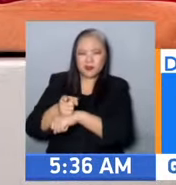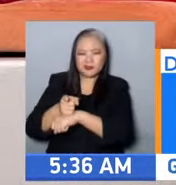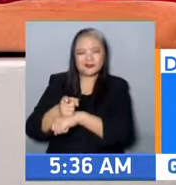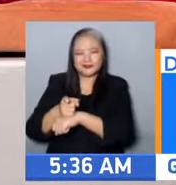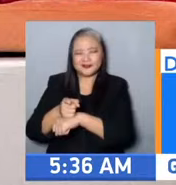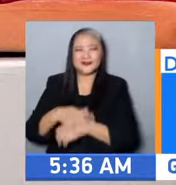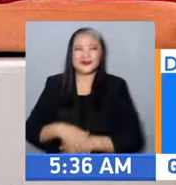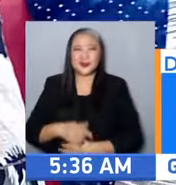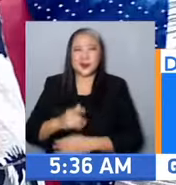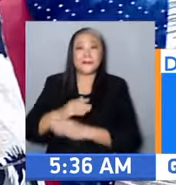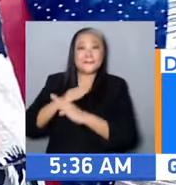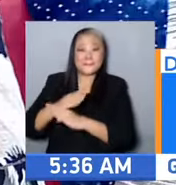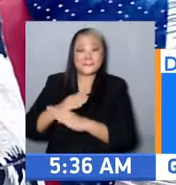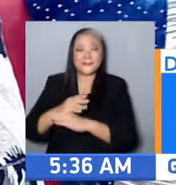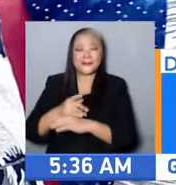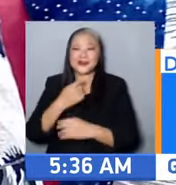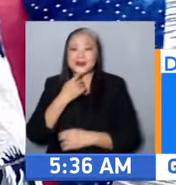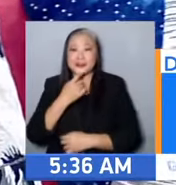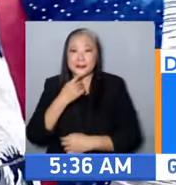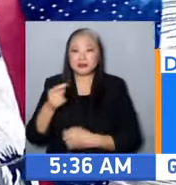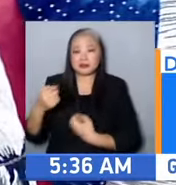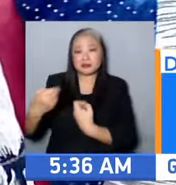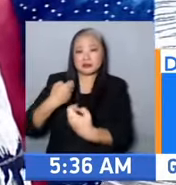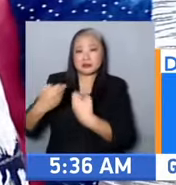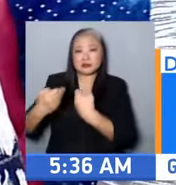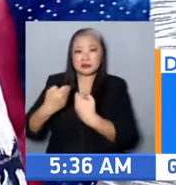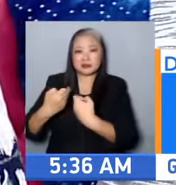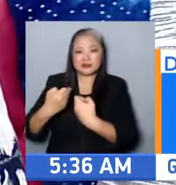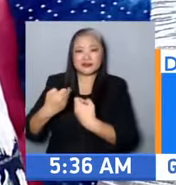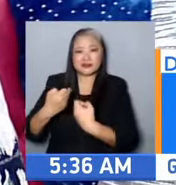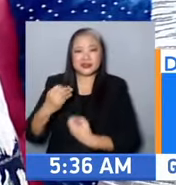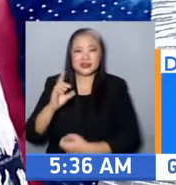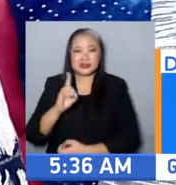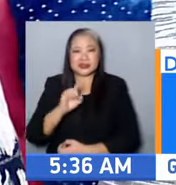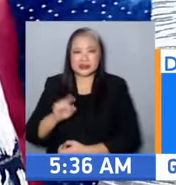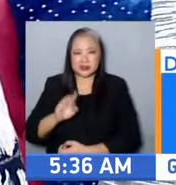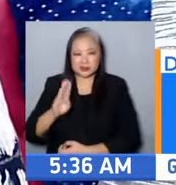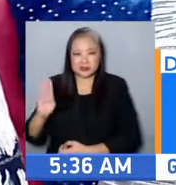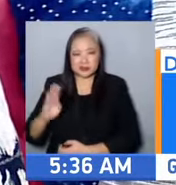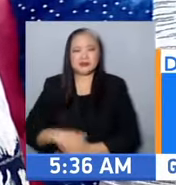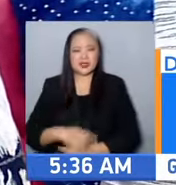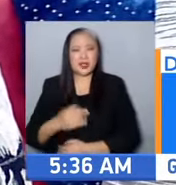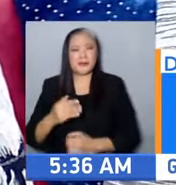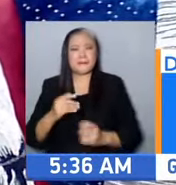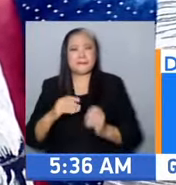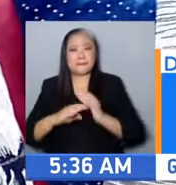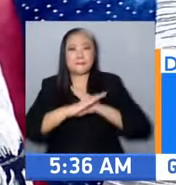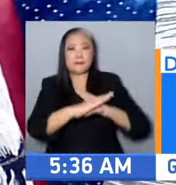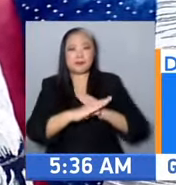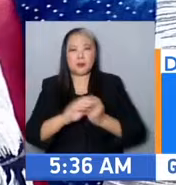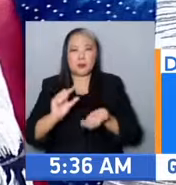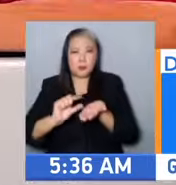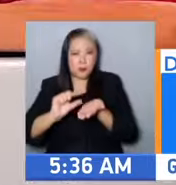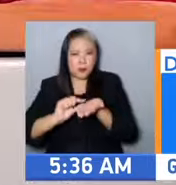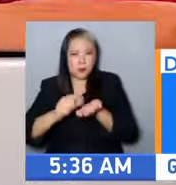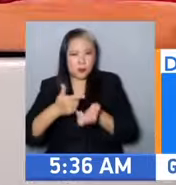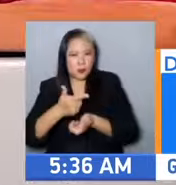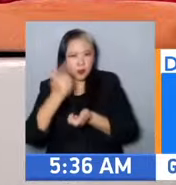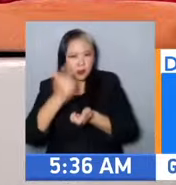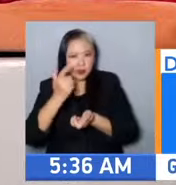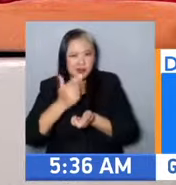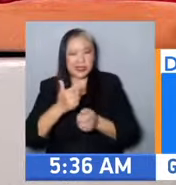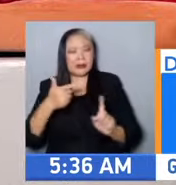sa DCBB bulletproof. Mm. Mukha naman. Mm-mm. At ina-upgrade ka. Parang bang tinest drive lang.